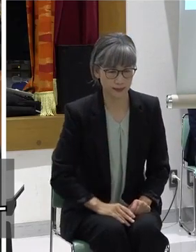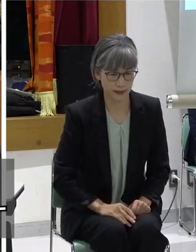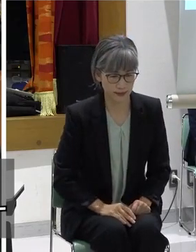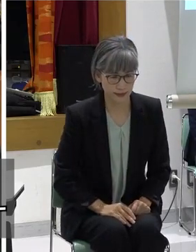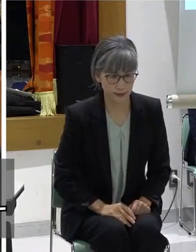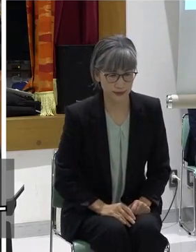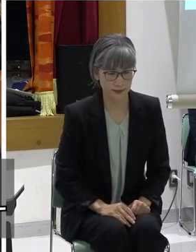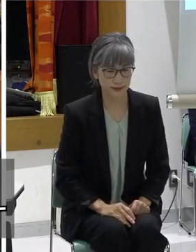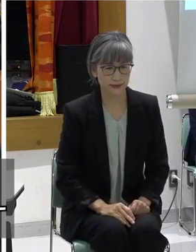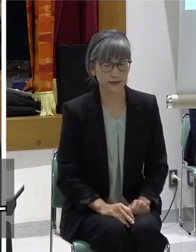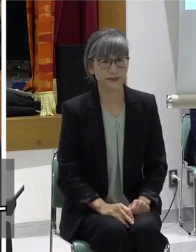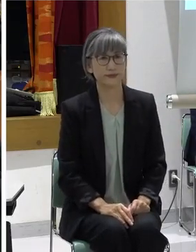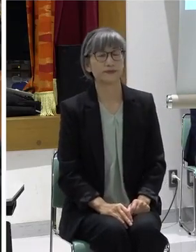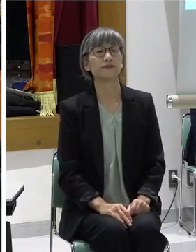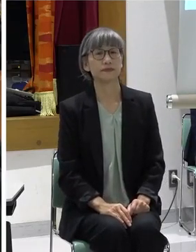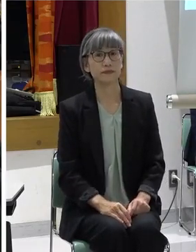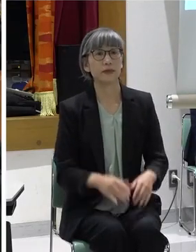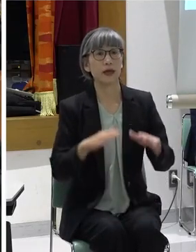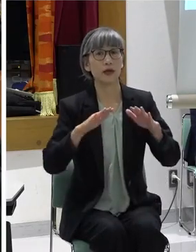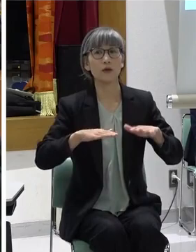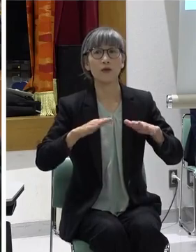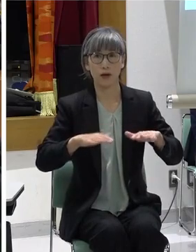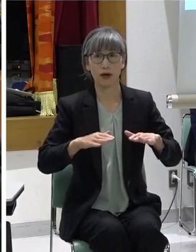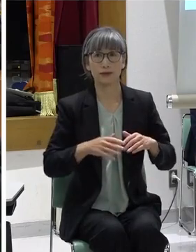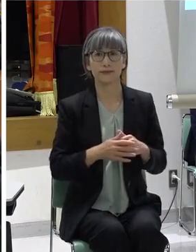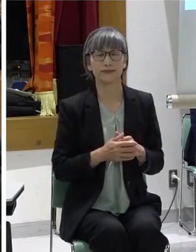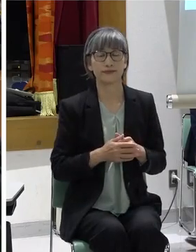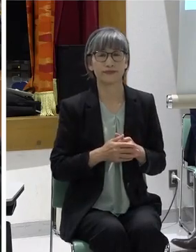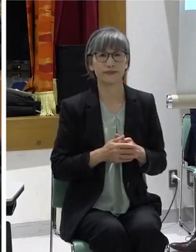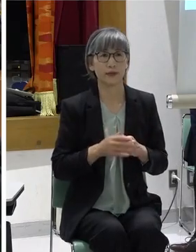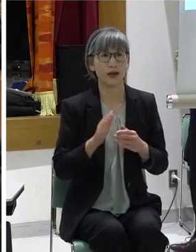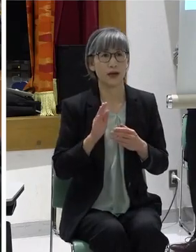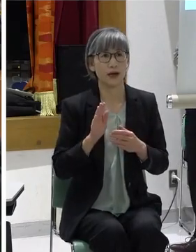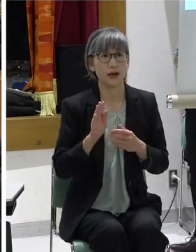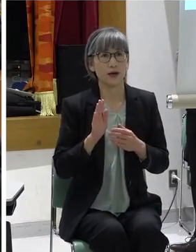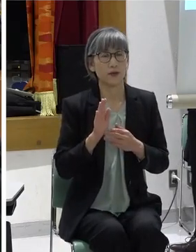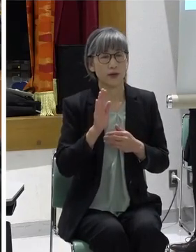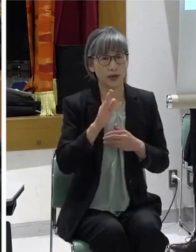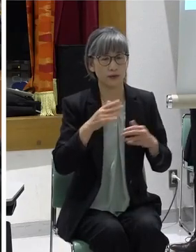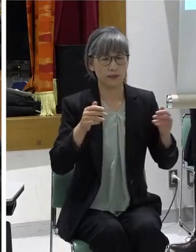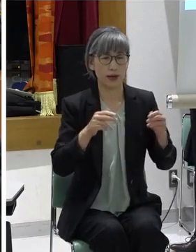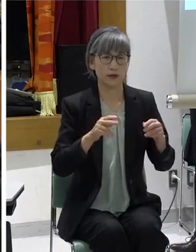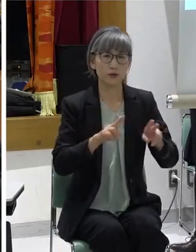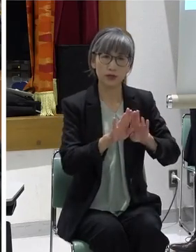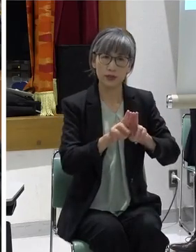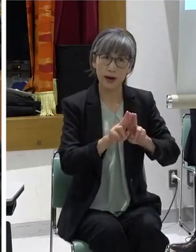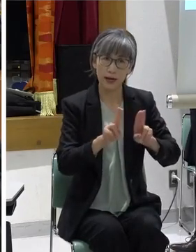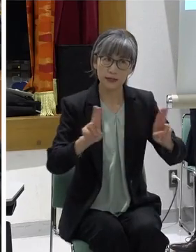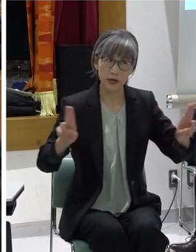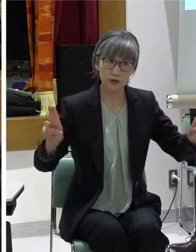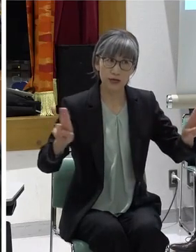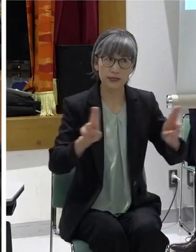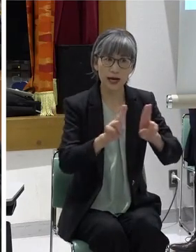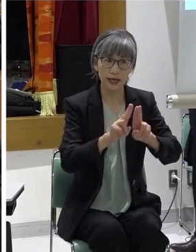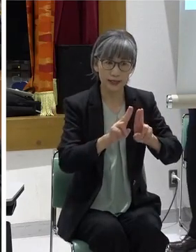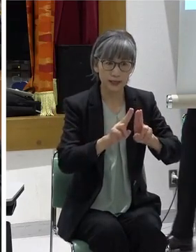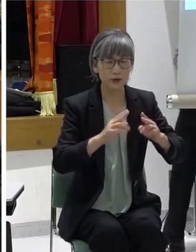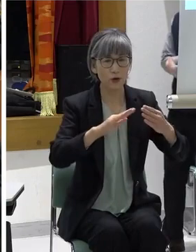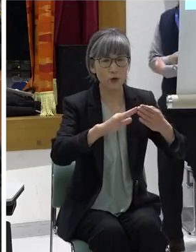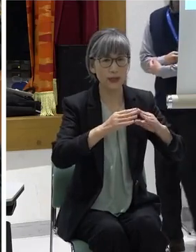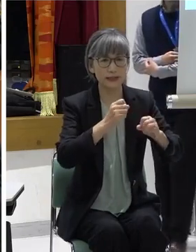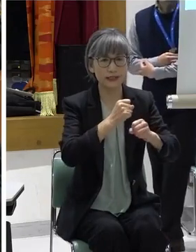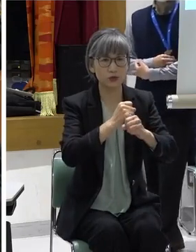。で、今日はですね、これからユニバーサルデザインのまちづく